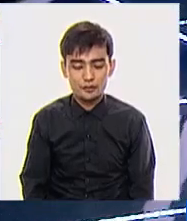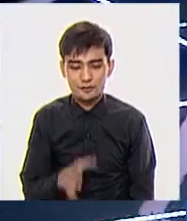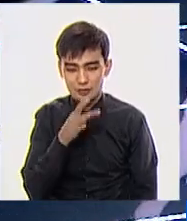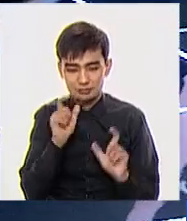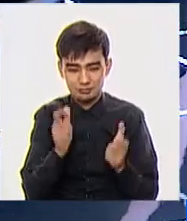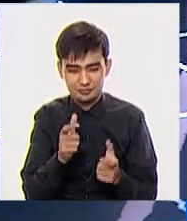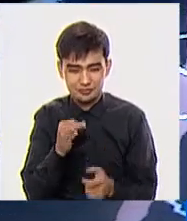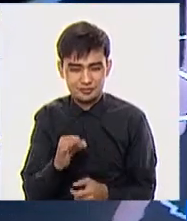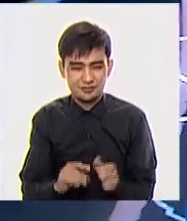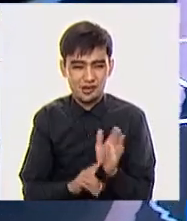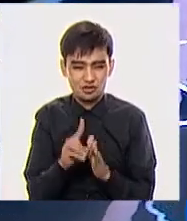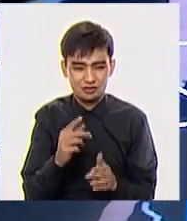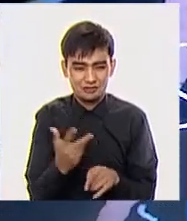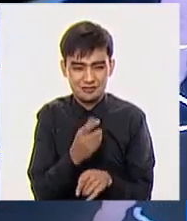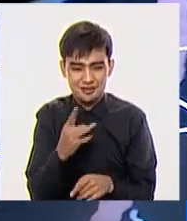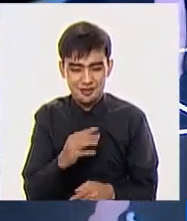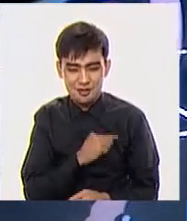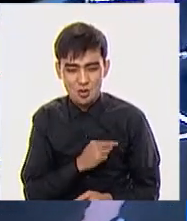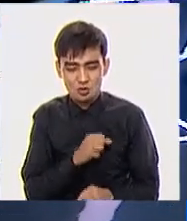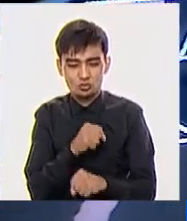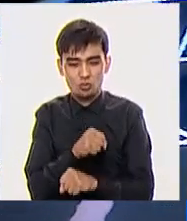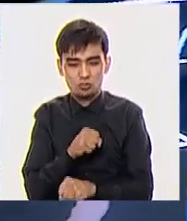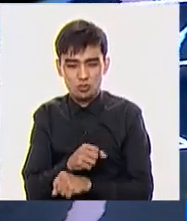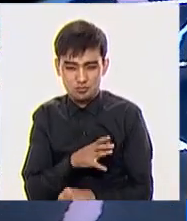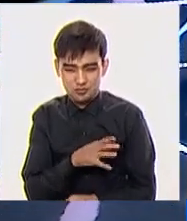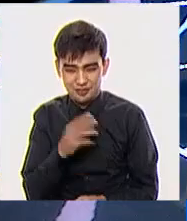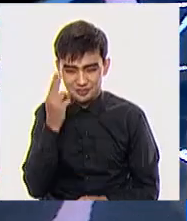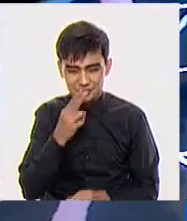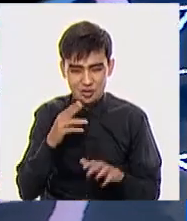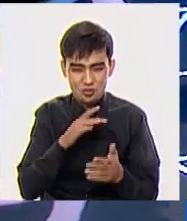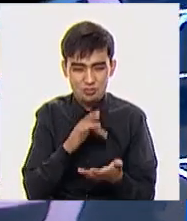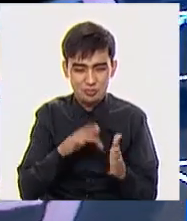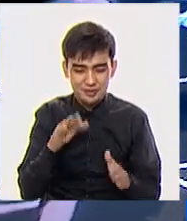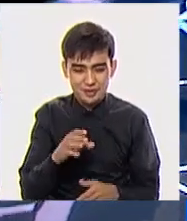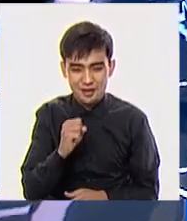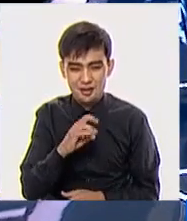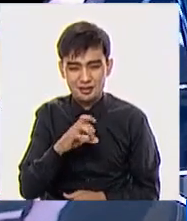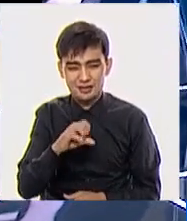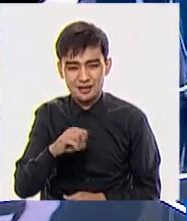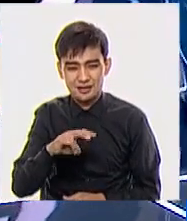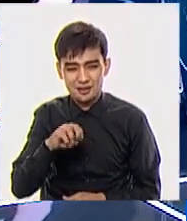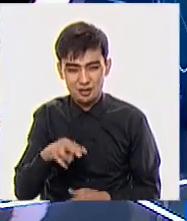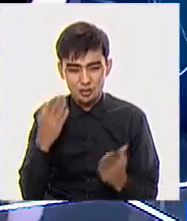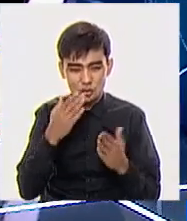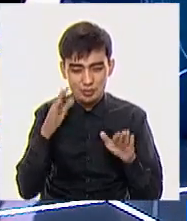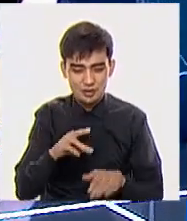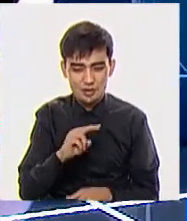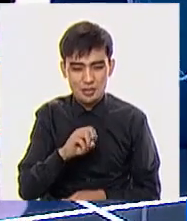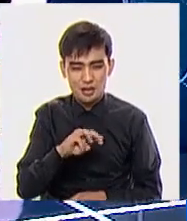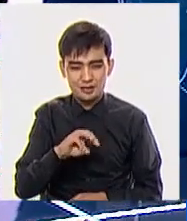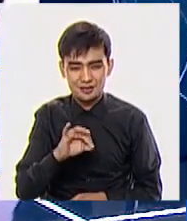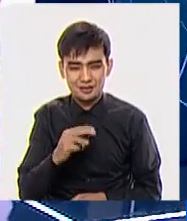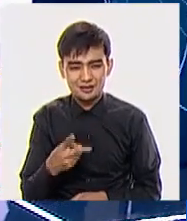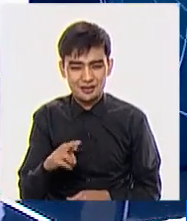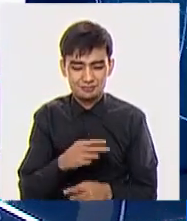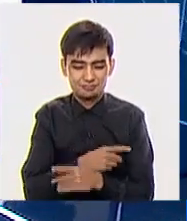Пандемия белең алғаннан бері 3 рет жұмысын тоқтатуға мәжбір болған Нұрсұлтандағы Арсенал кинотеатрының ұжымы үкіметке петиция жолдады.